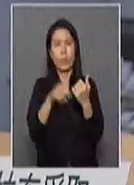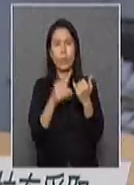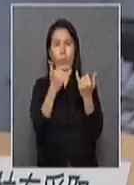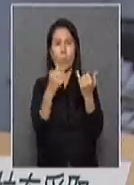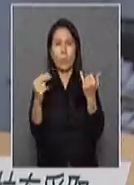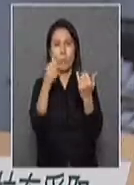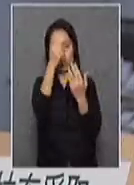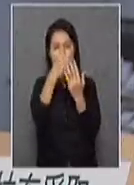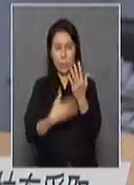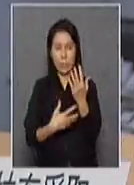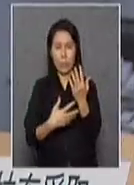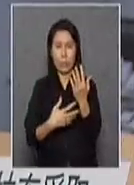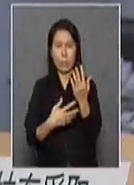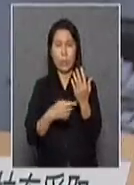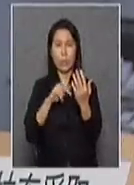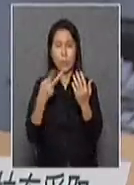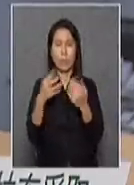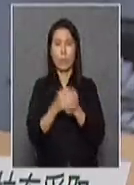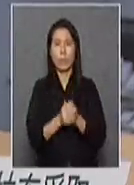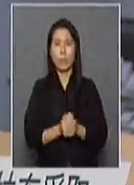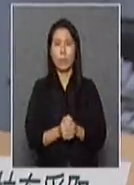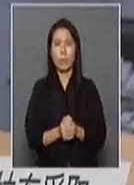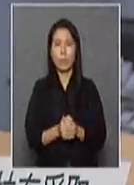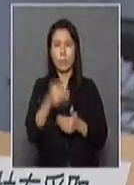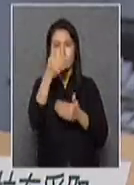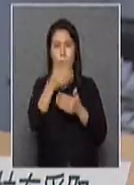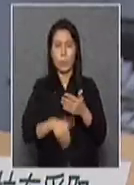667項的修正案，削減